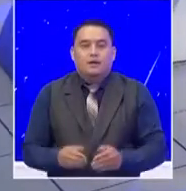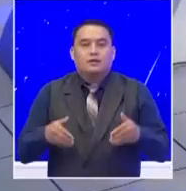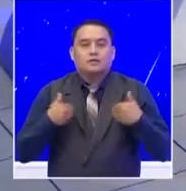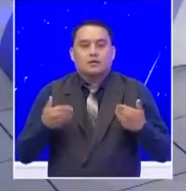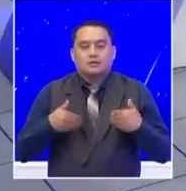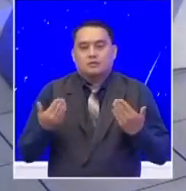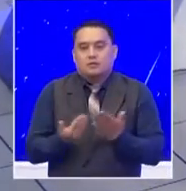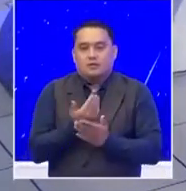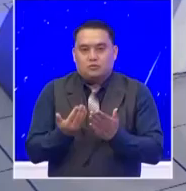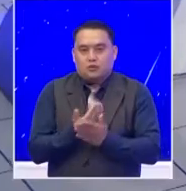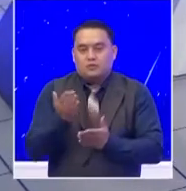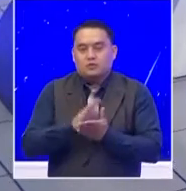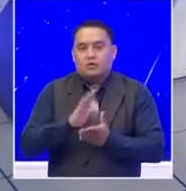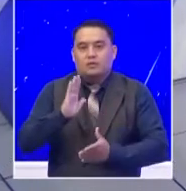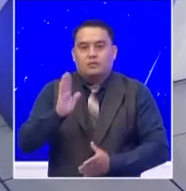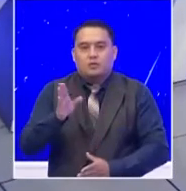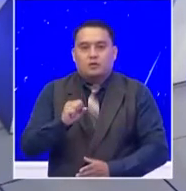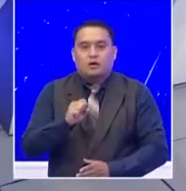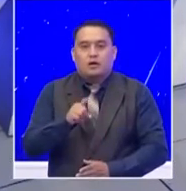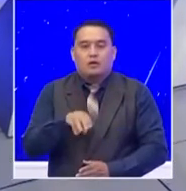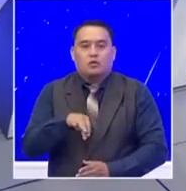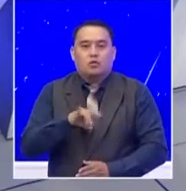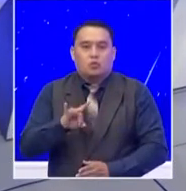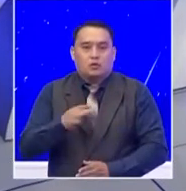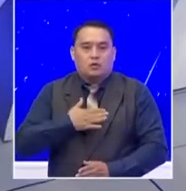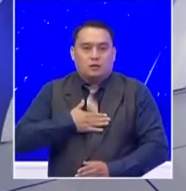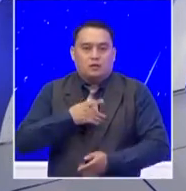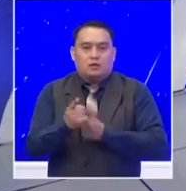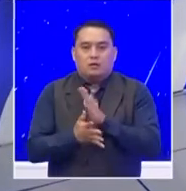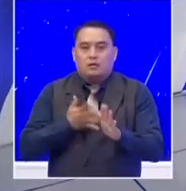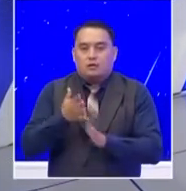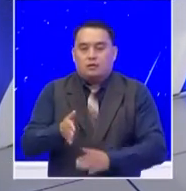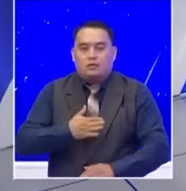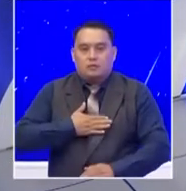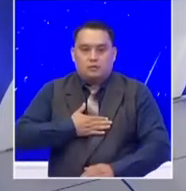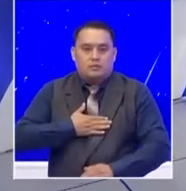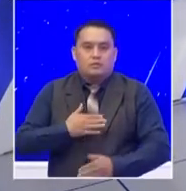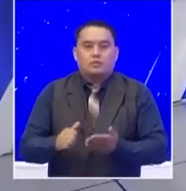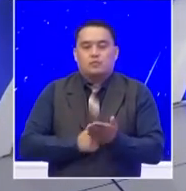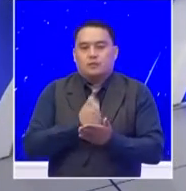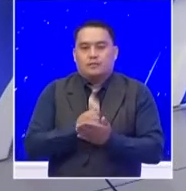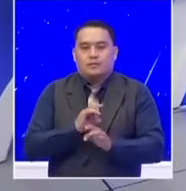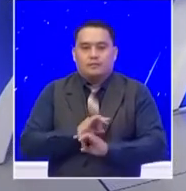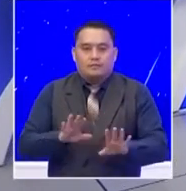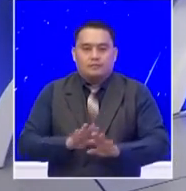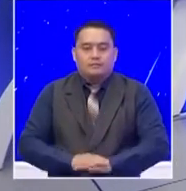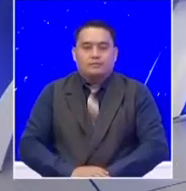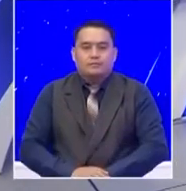Здравствуйте! В эфире телеканала «ЖИЦУ. Время новостей». В студии для вас работает Айнур Мейрханова. Сурдоперевод обеспечивает Марат Жмабеков.